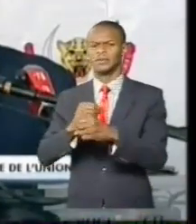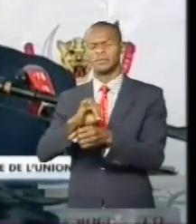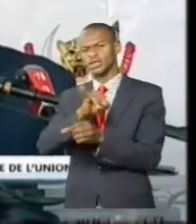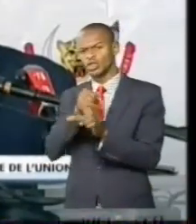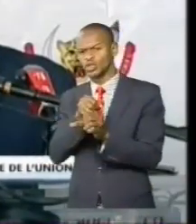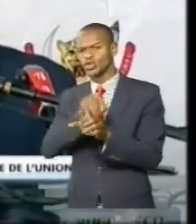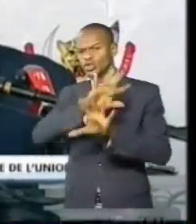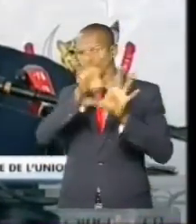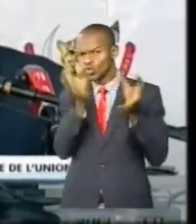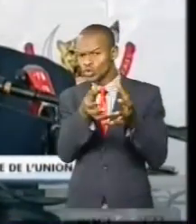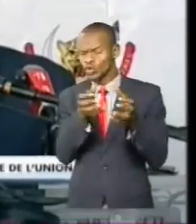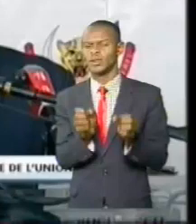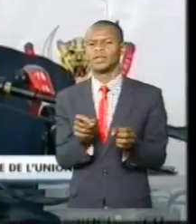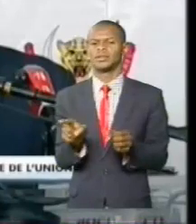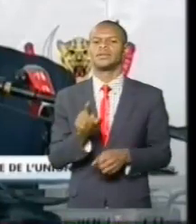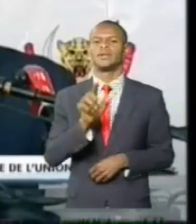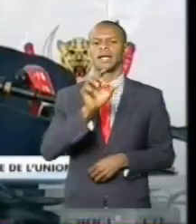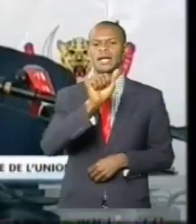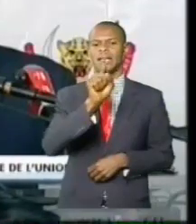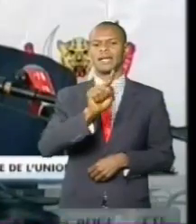Azarias Roubérois Maniwa.